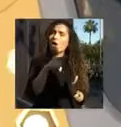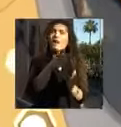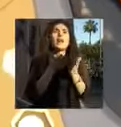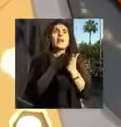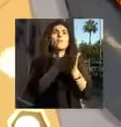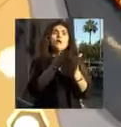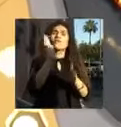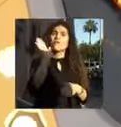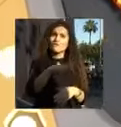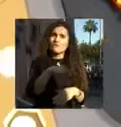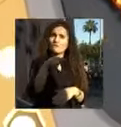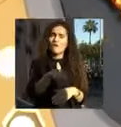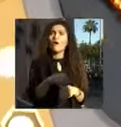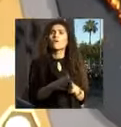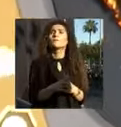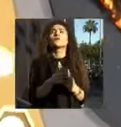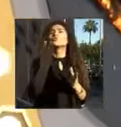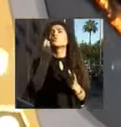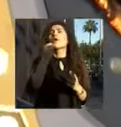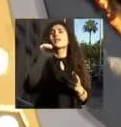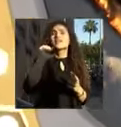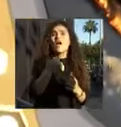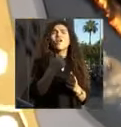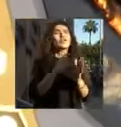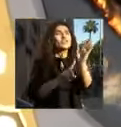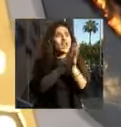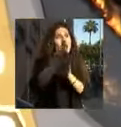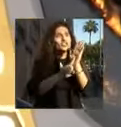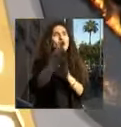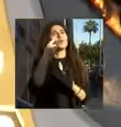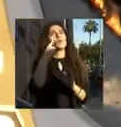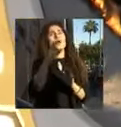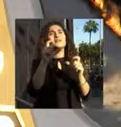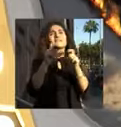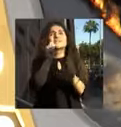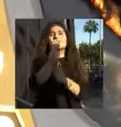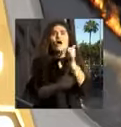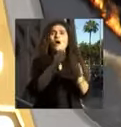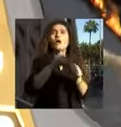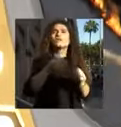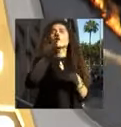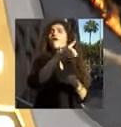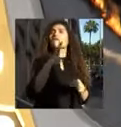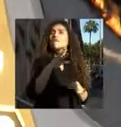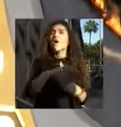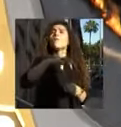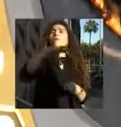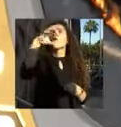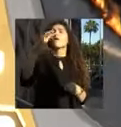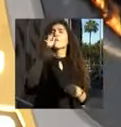var. Çok değerli gelişen sanayi sitelerimiz var, bölgelerimiz